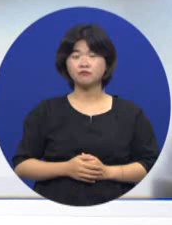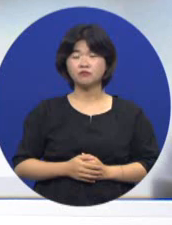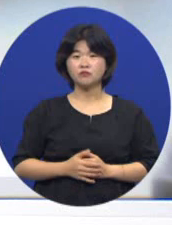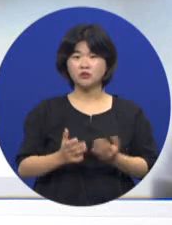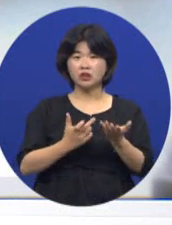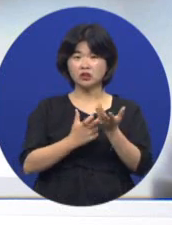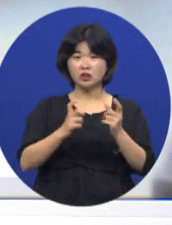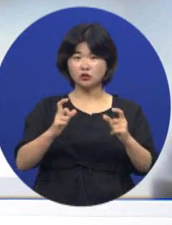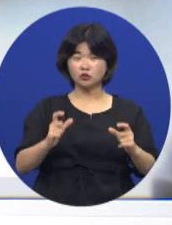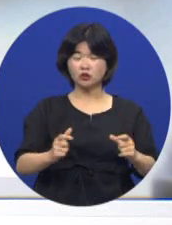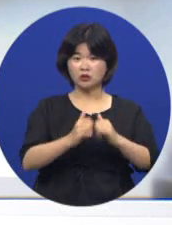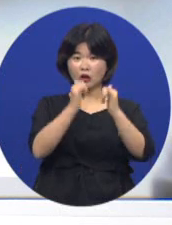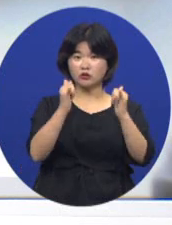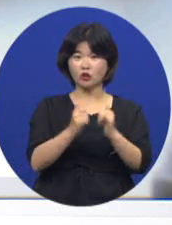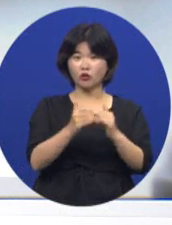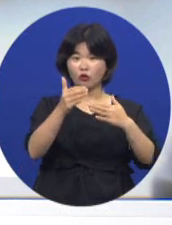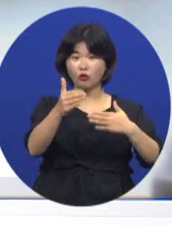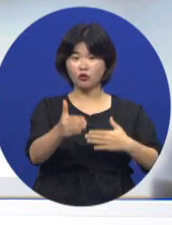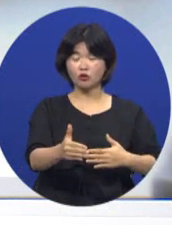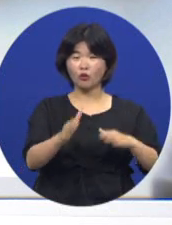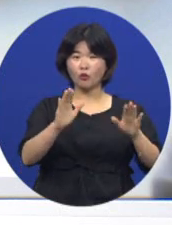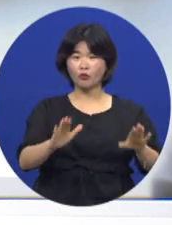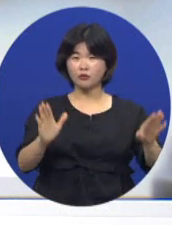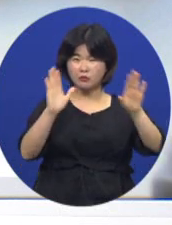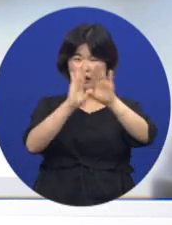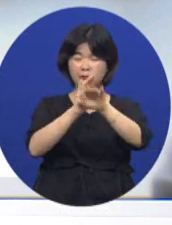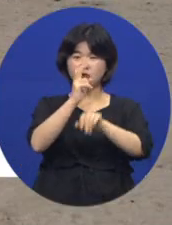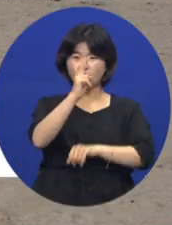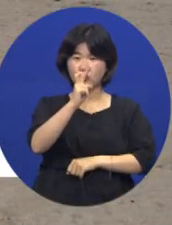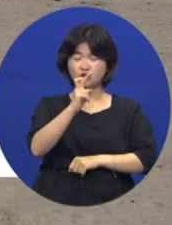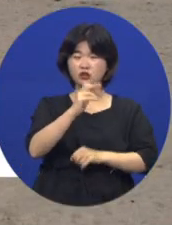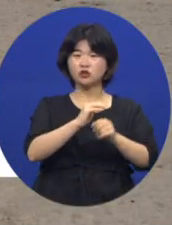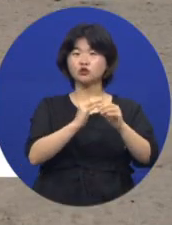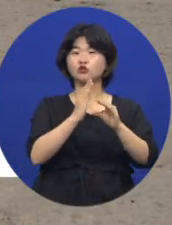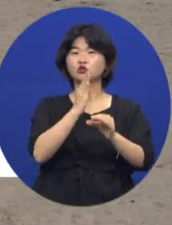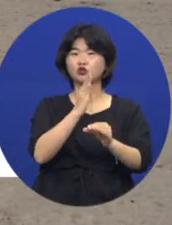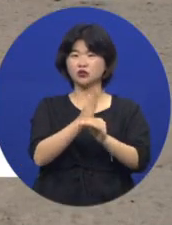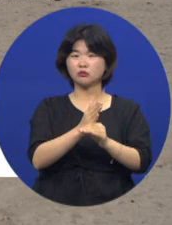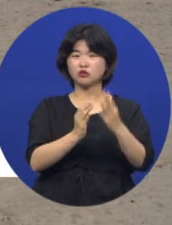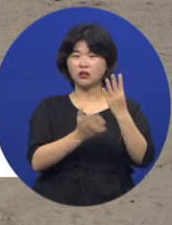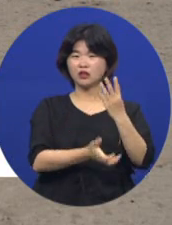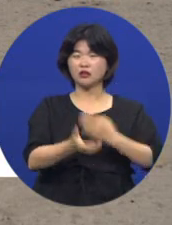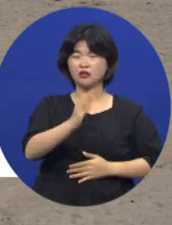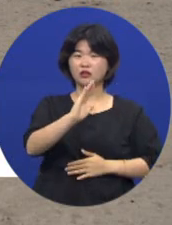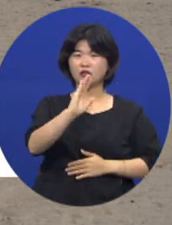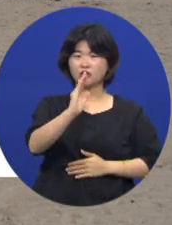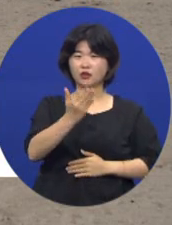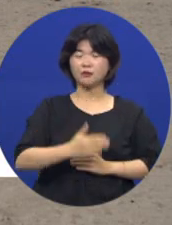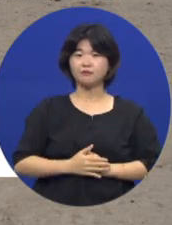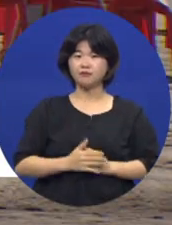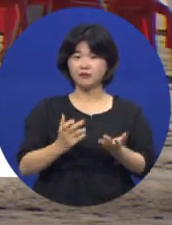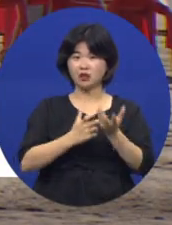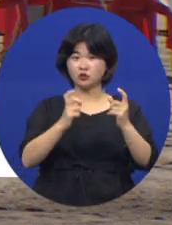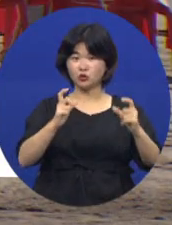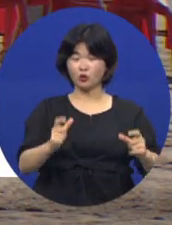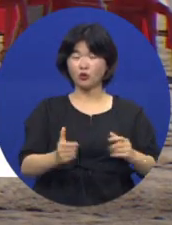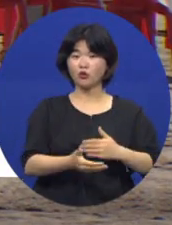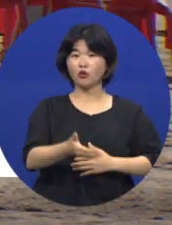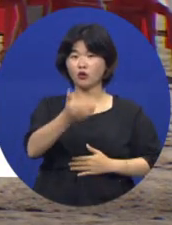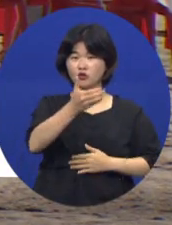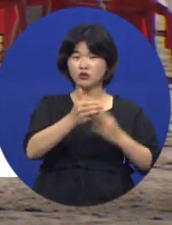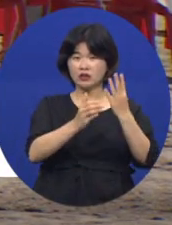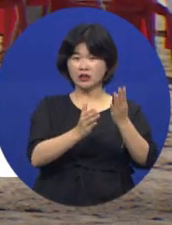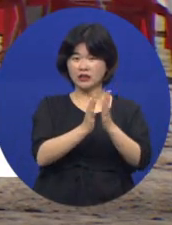제주 지역의 사회적 거리두기 가 오늘 0시를 기해 4단계로 격상 됐습니다 제주도는 거리두기